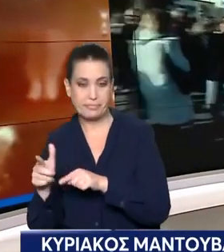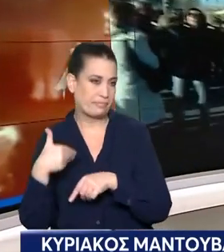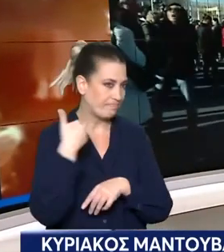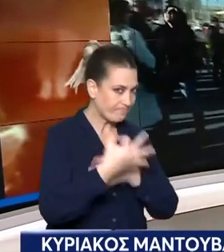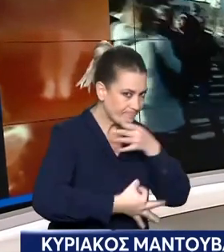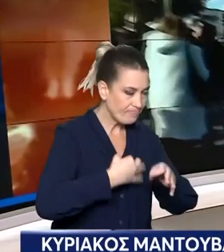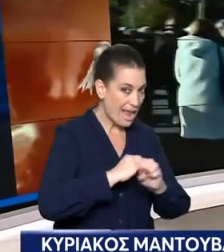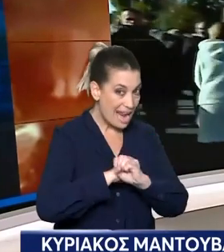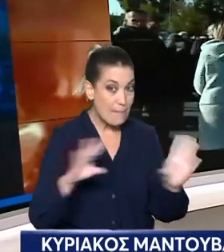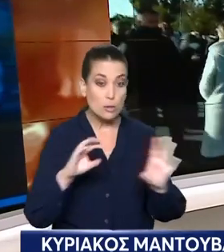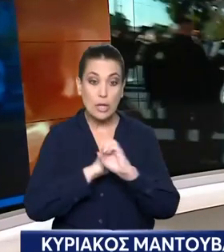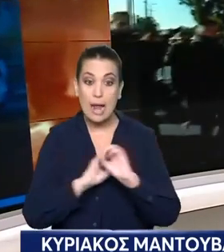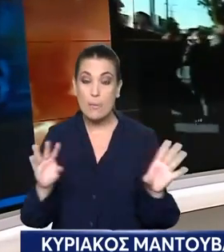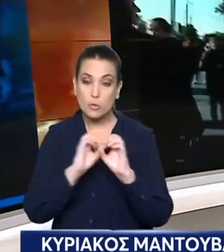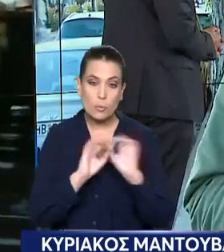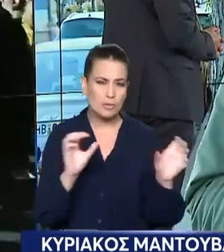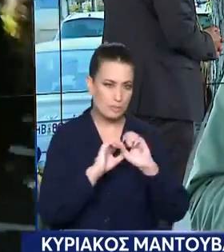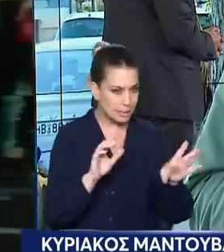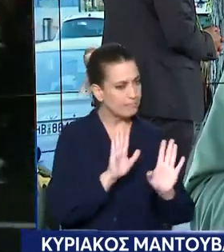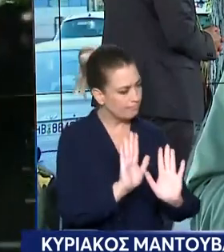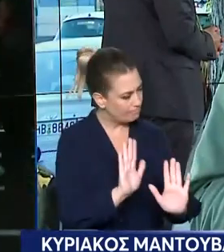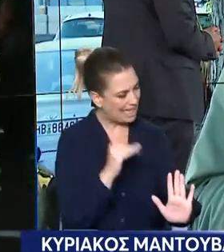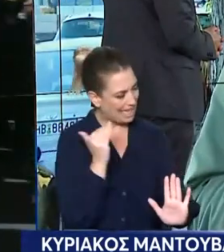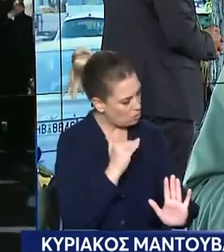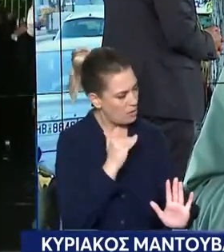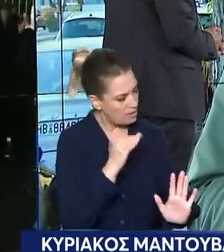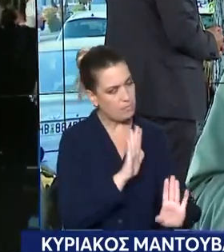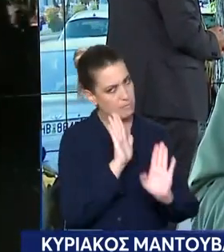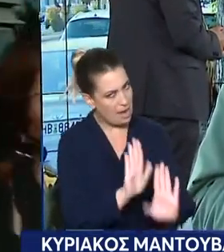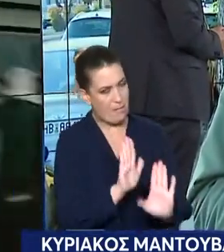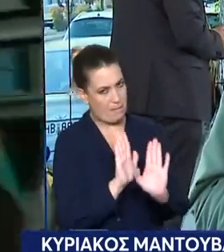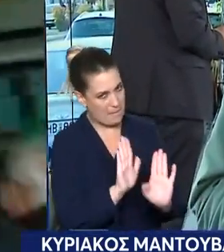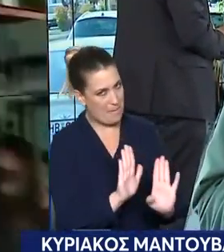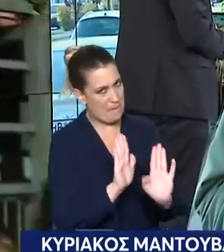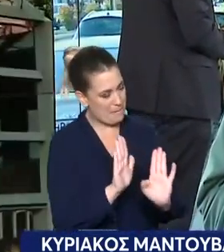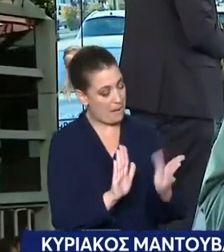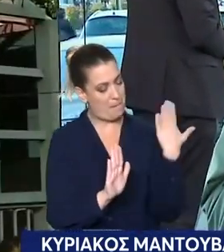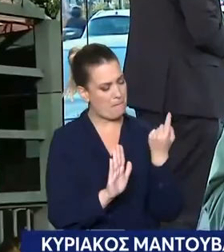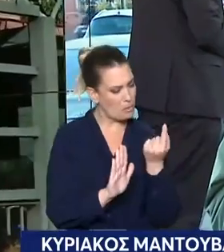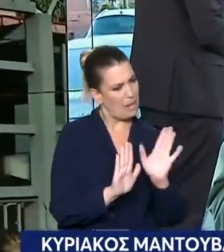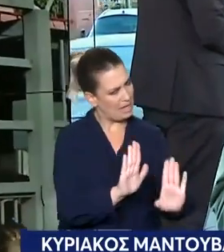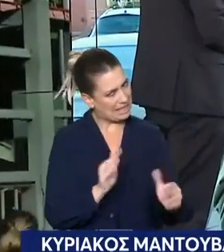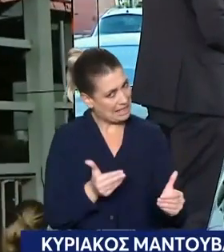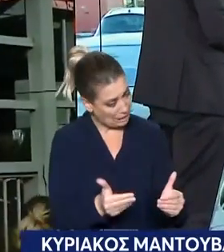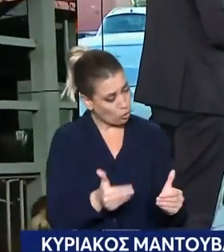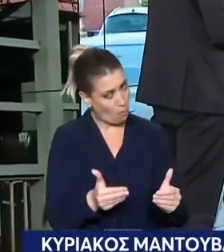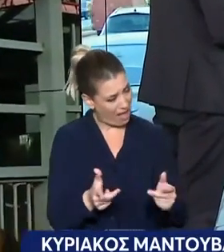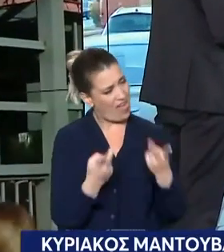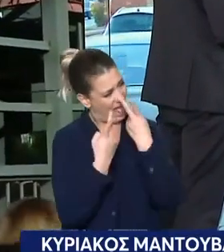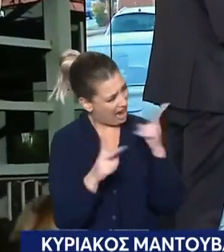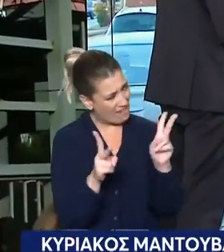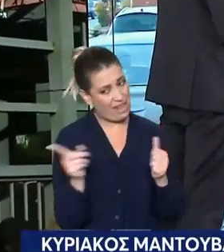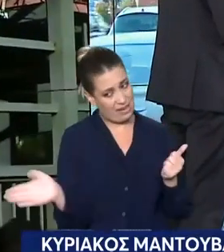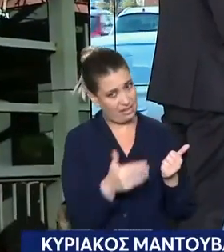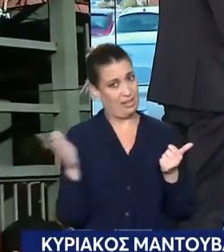ότι προχωράνε οι διαδικασίες όσο πιο γρήγορα γίνεται. Τους είπαν τότε, πριν μισή ώρα, ότι σε πολύ σύντομο χρονικό διάστημα θα μπορέσουν